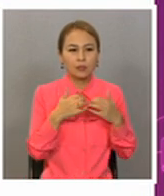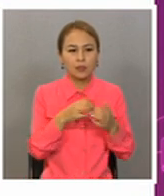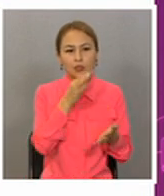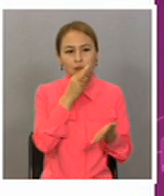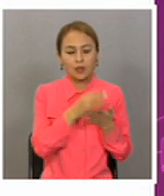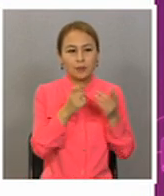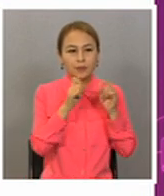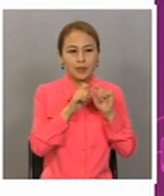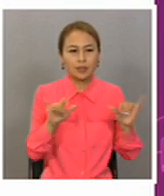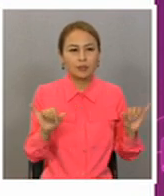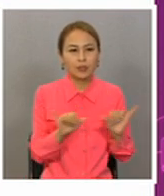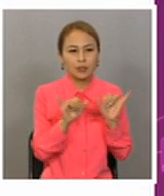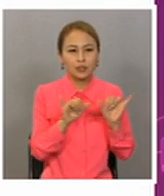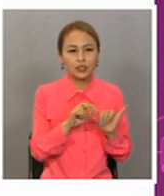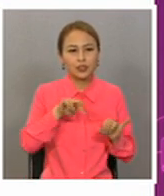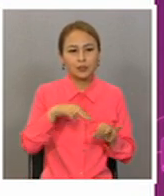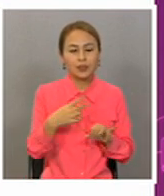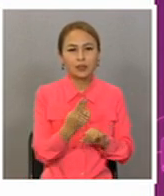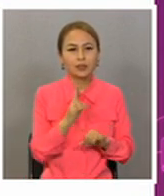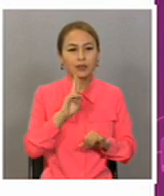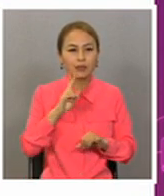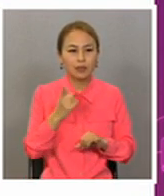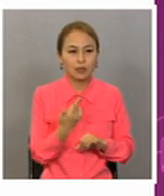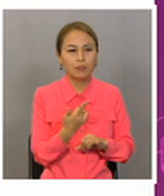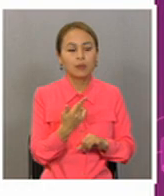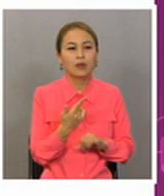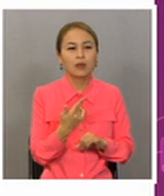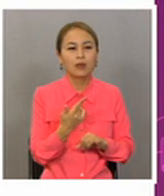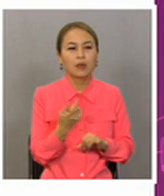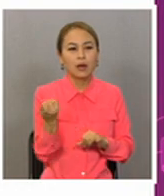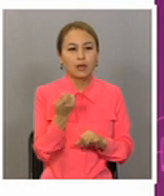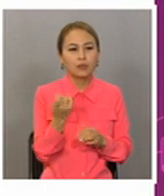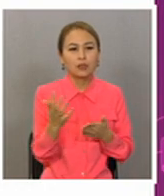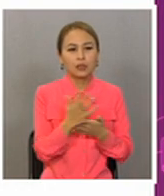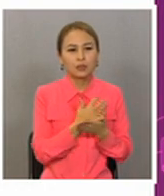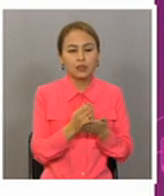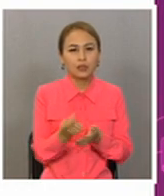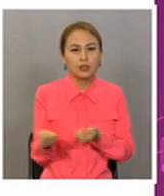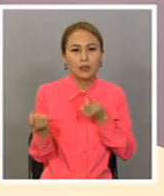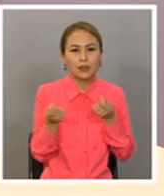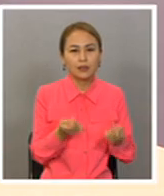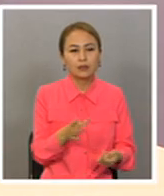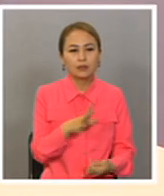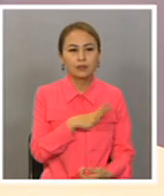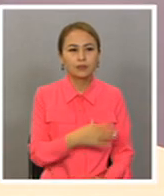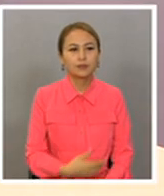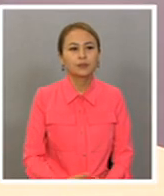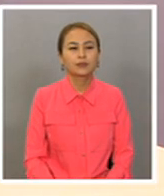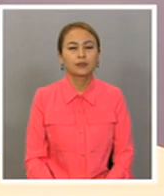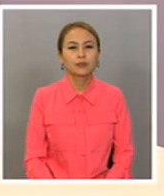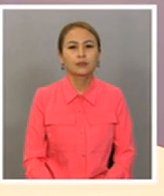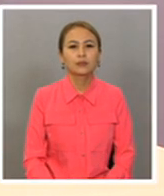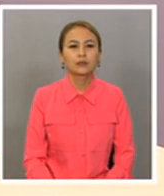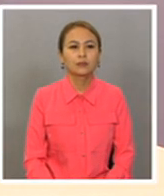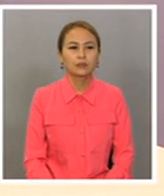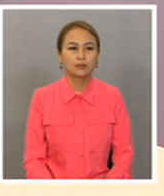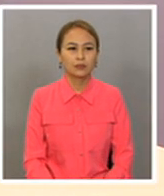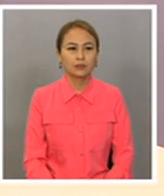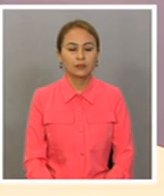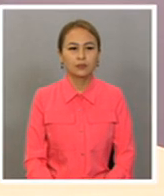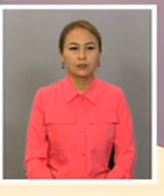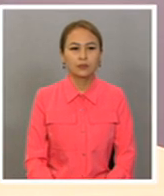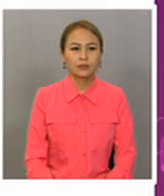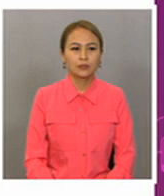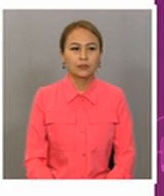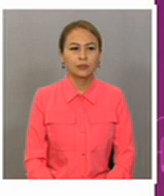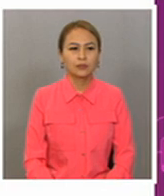мектеп асханасына 22 килограмм арпа жармасы әкелінді. Жарайсыңдар балалар, келесі тапсырмаға